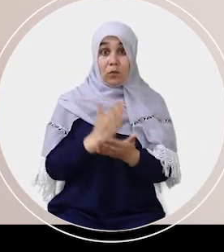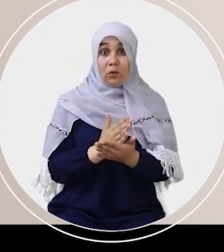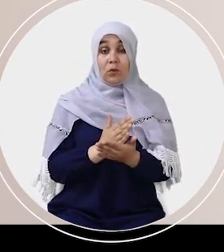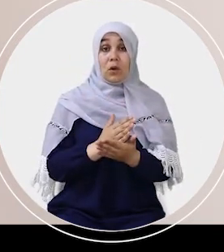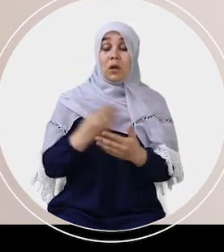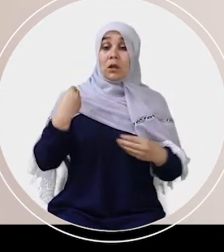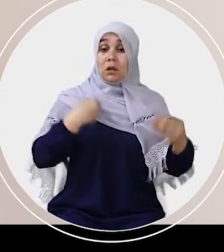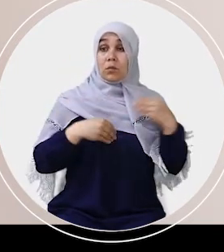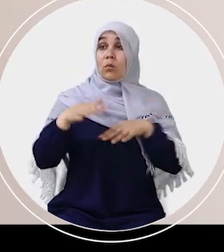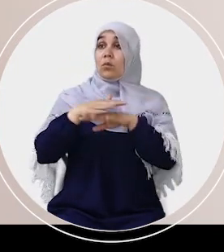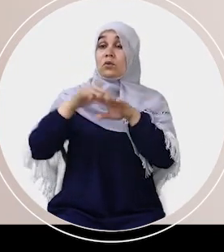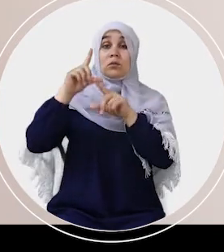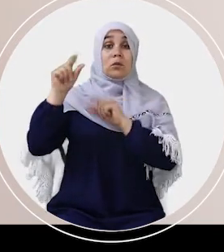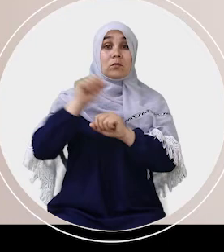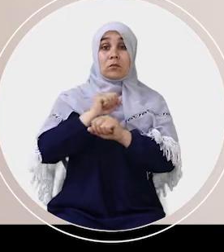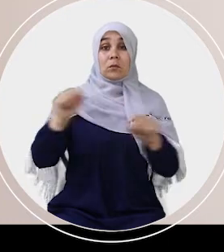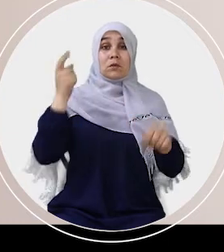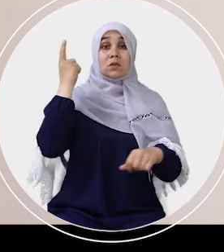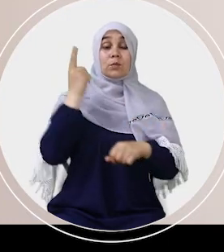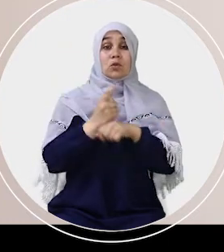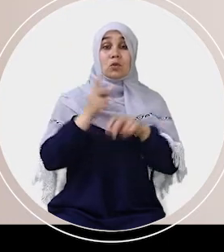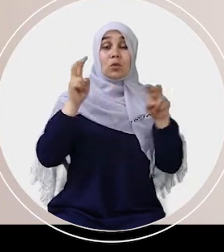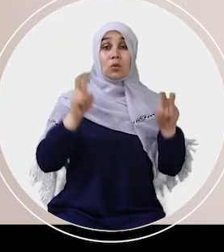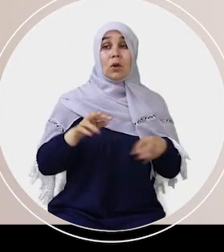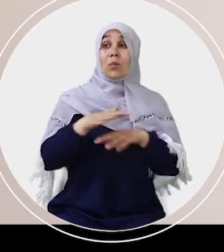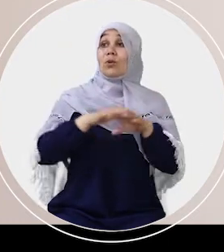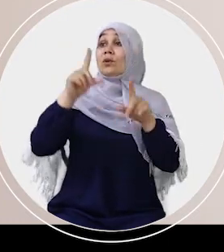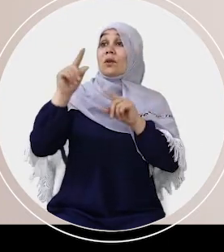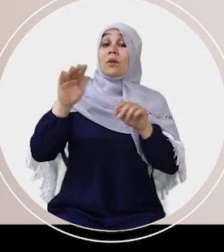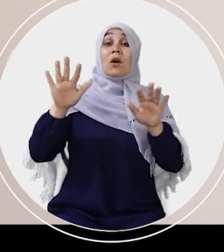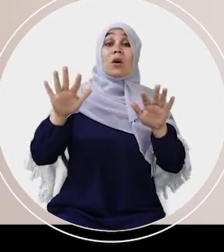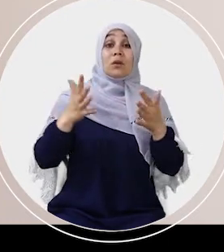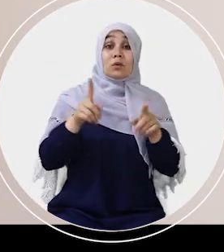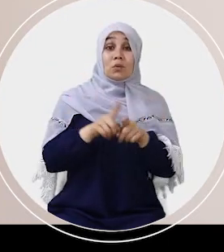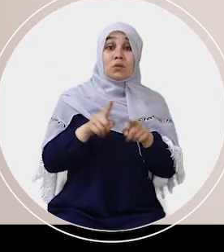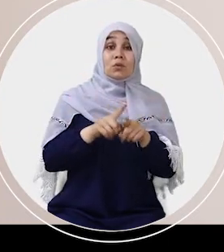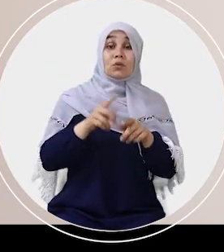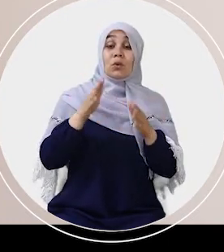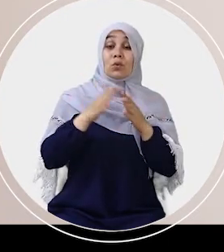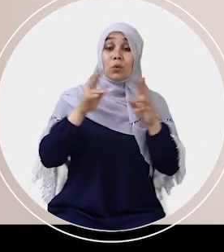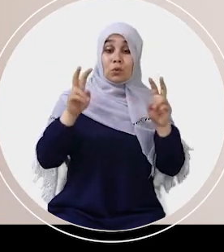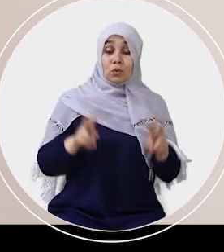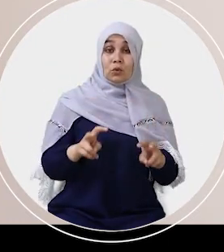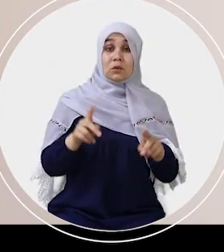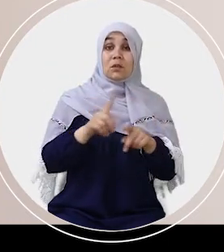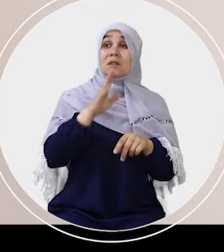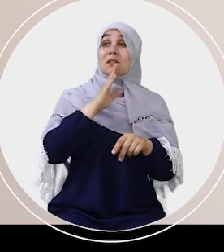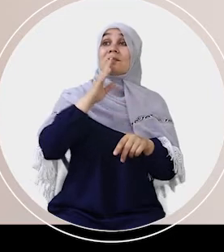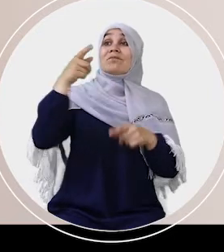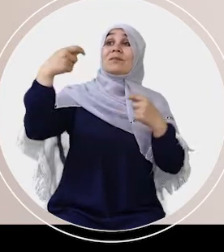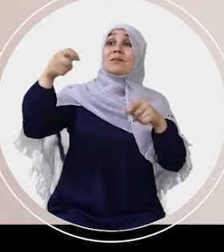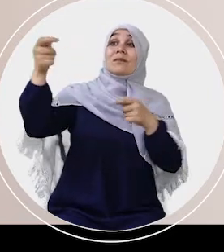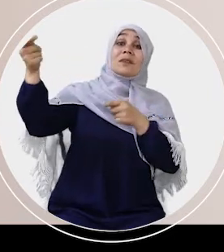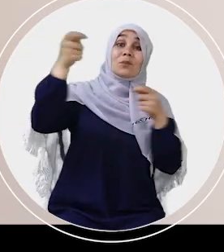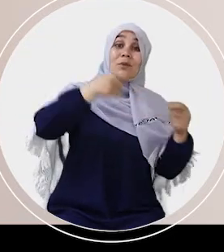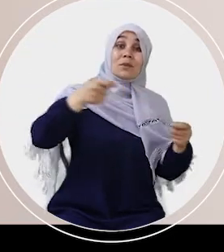tanlashga ham bozorga ham bormaydi. Mayli bozorga bormagan holatda ham xonadonda, uy ichida ayolni chet